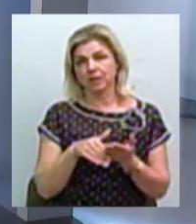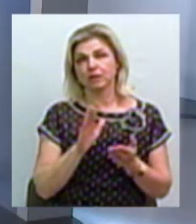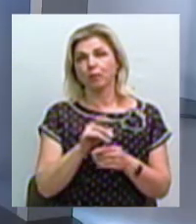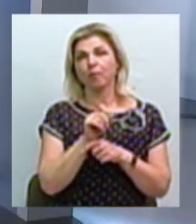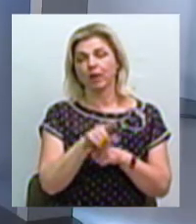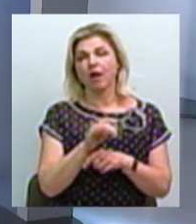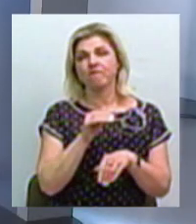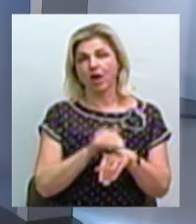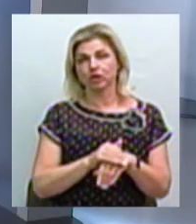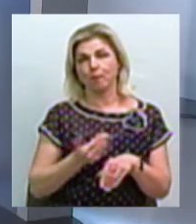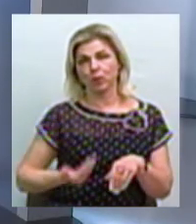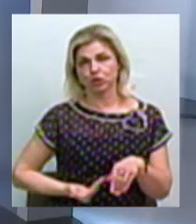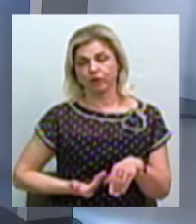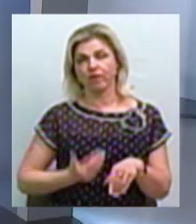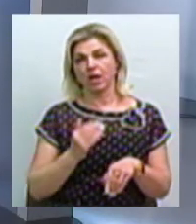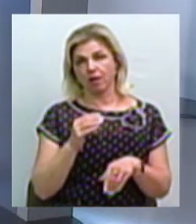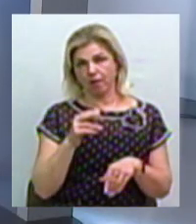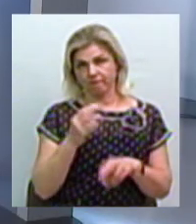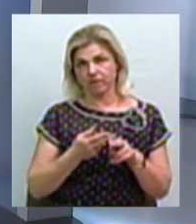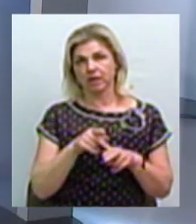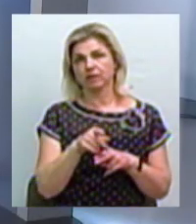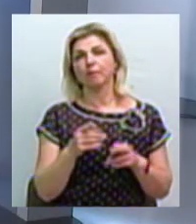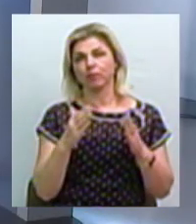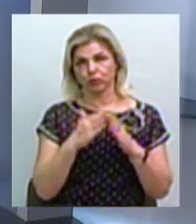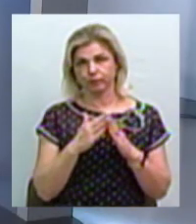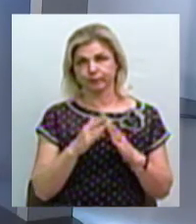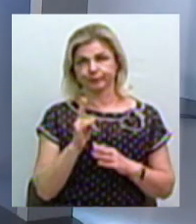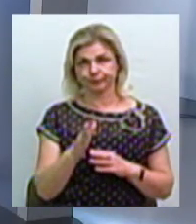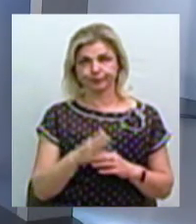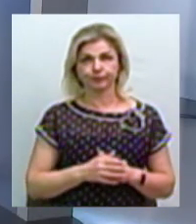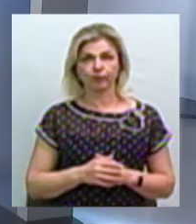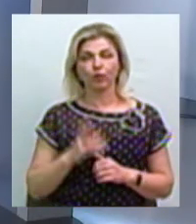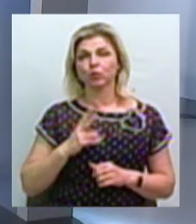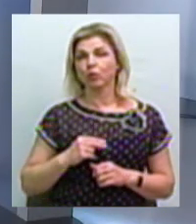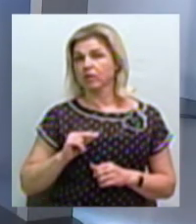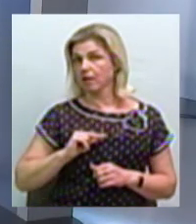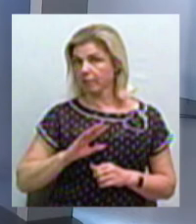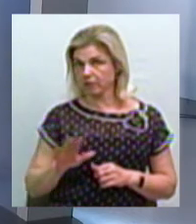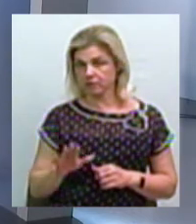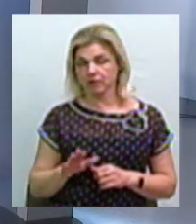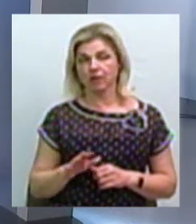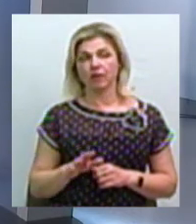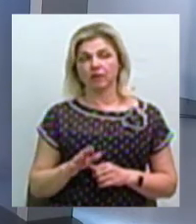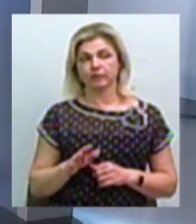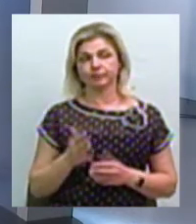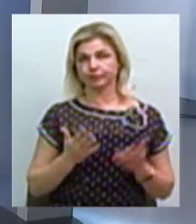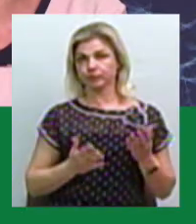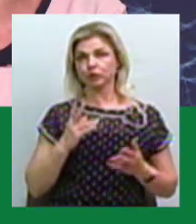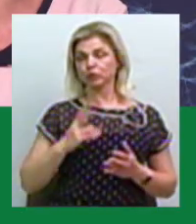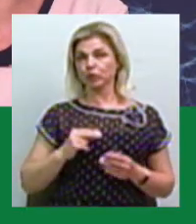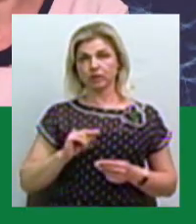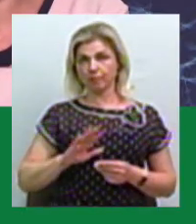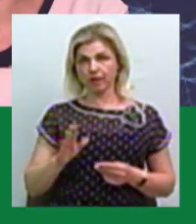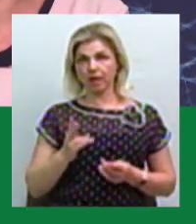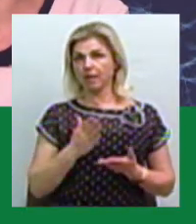на фактично проживаючих у житловому приміщенні осіб. Але донька не працює законодавцем. Як я зрозуміла, так. Донька не працює, угу. Тому ми не